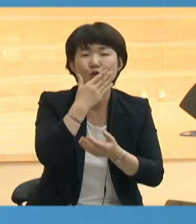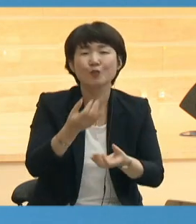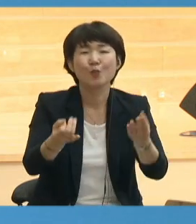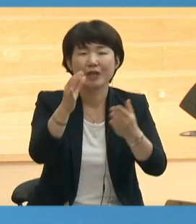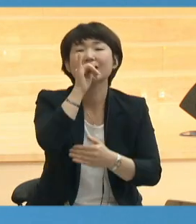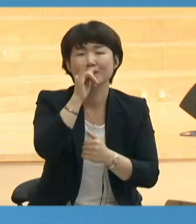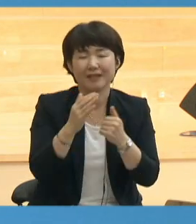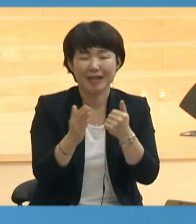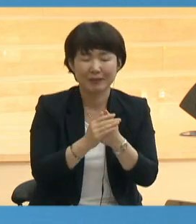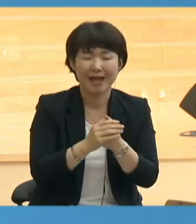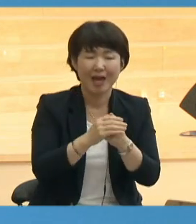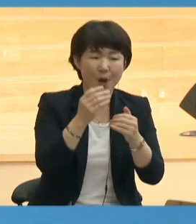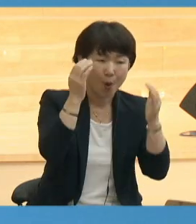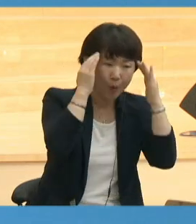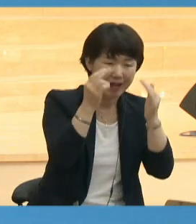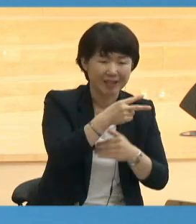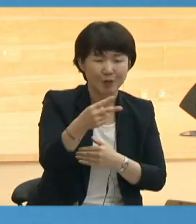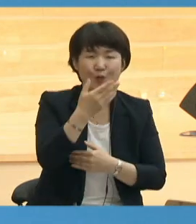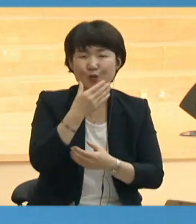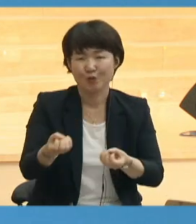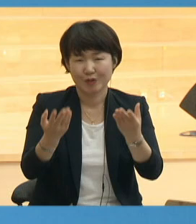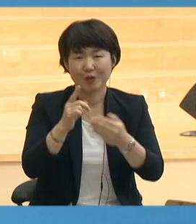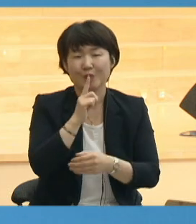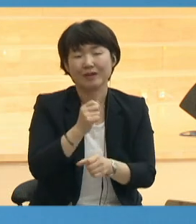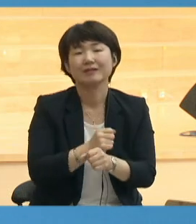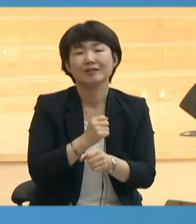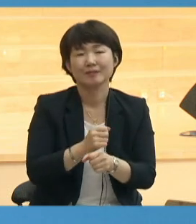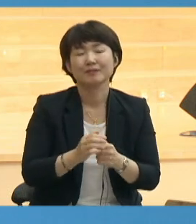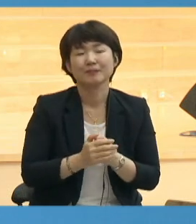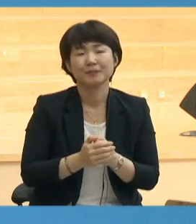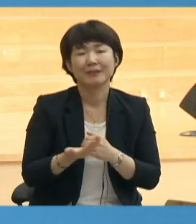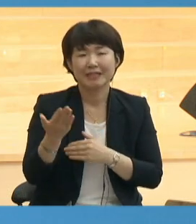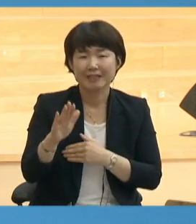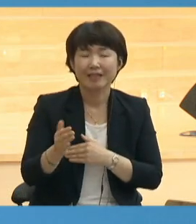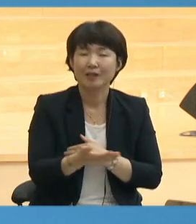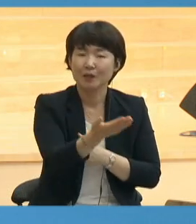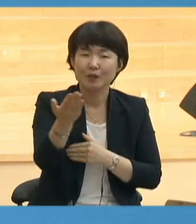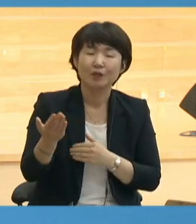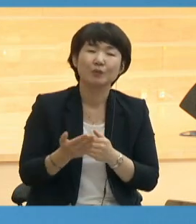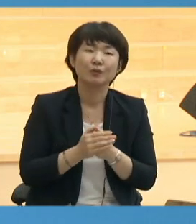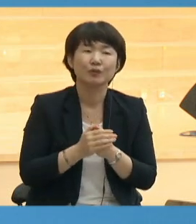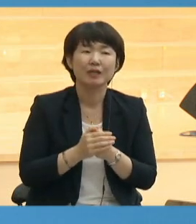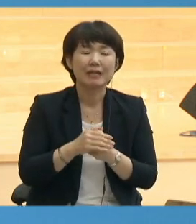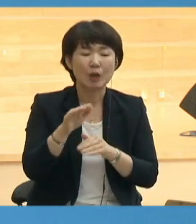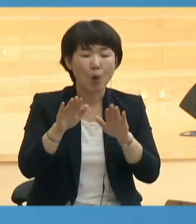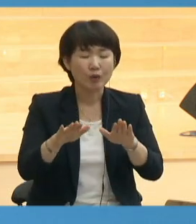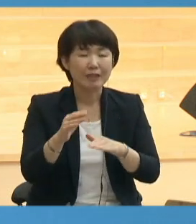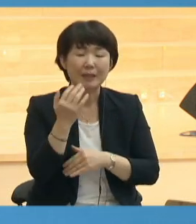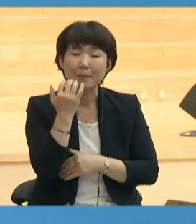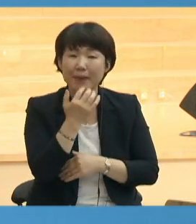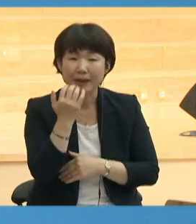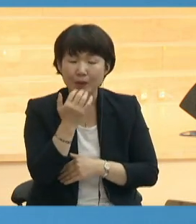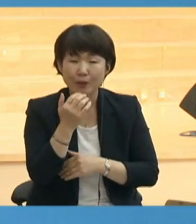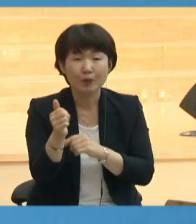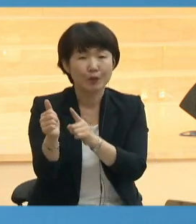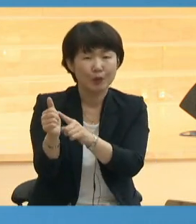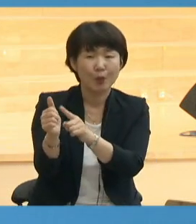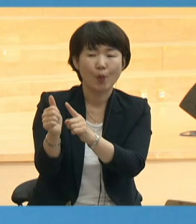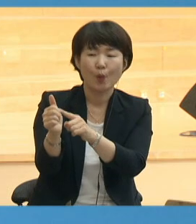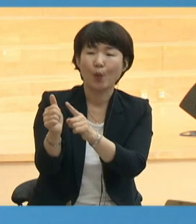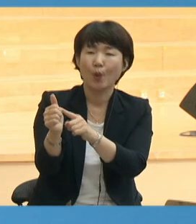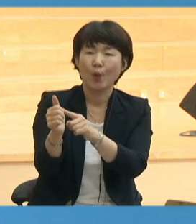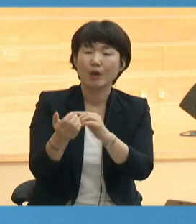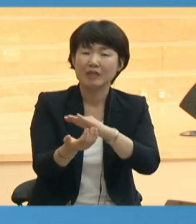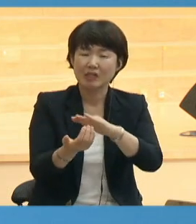원하는 변장 된 축복이라고 말하는거 근데 여러분 이 베드로가 요 오늘 베드로